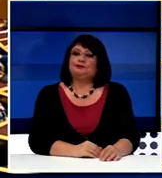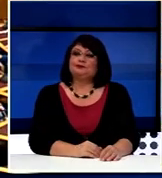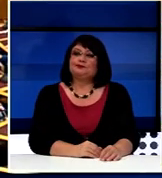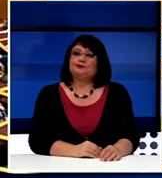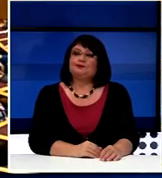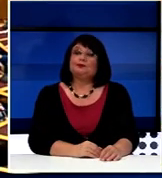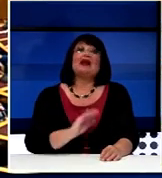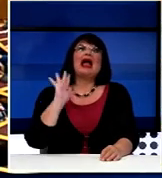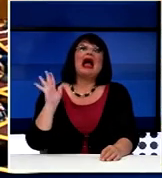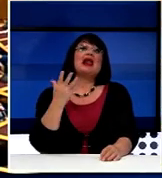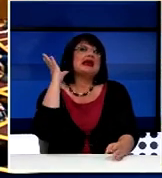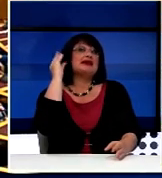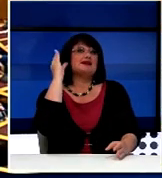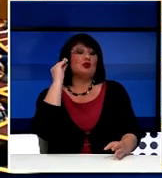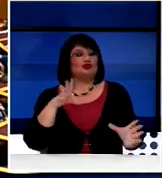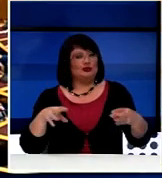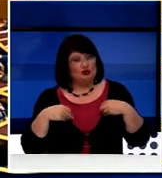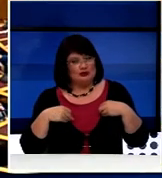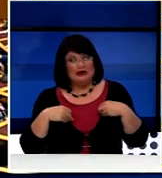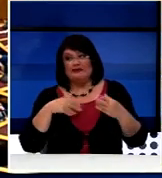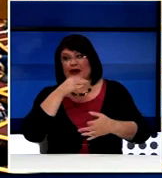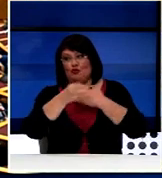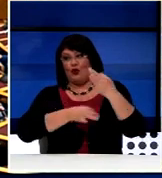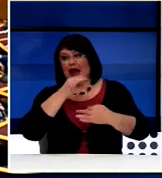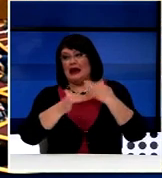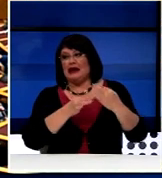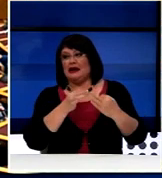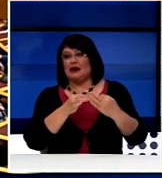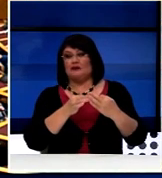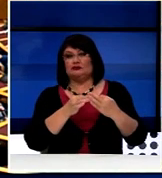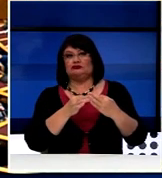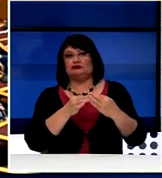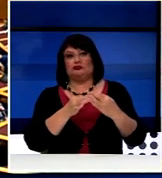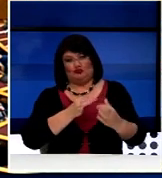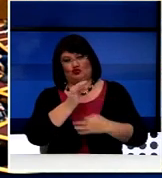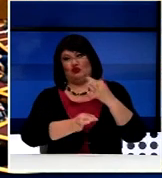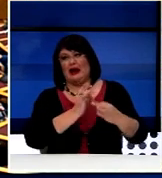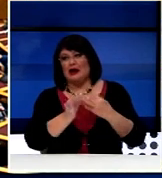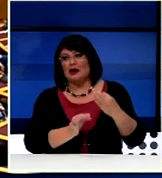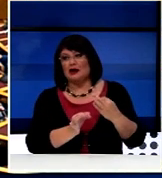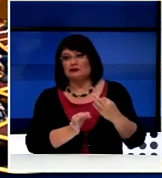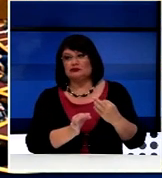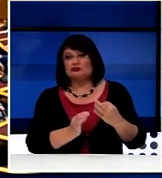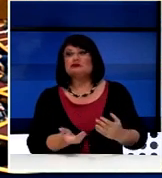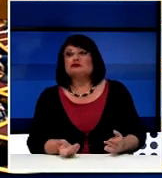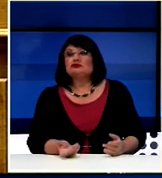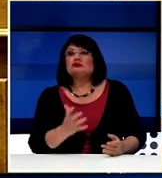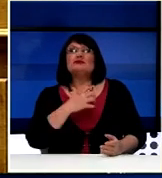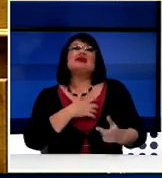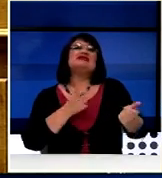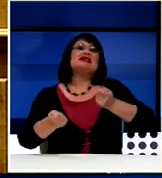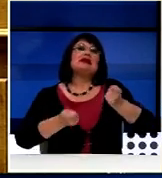Αν λοιπόν είχατε ακούσει τις προτροπές μας στο πλαίσιο μιας στρατηγικής που